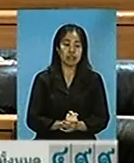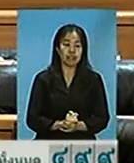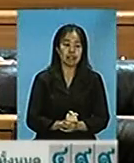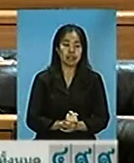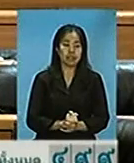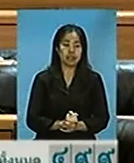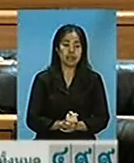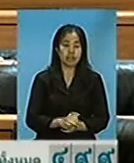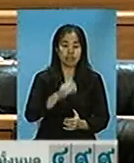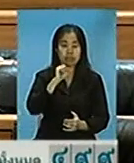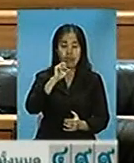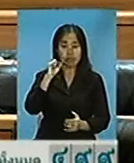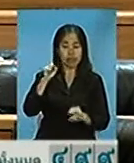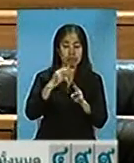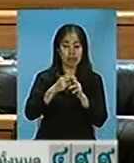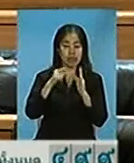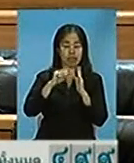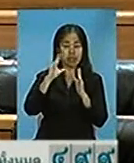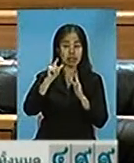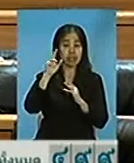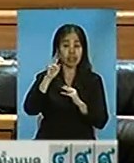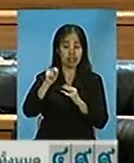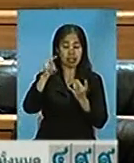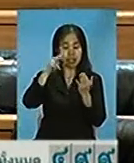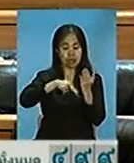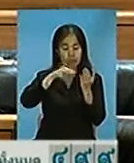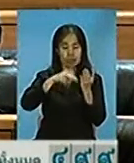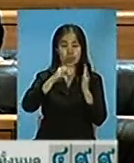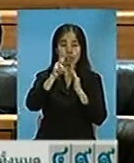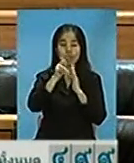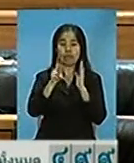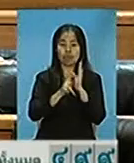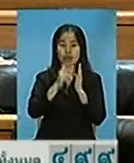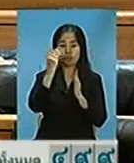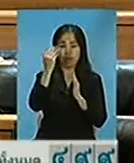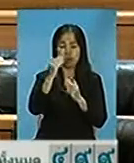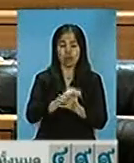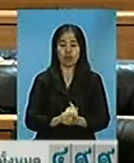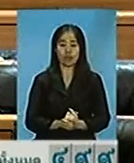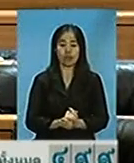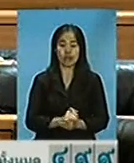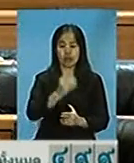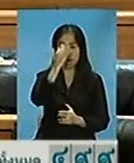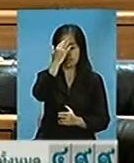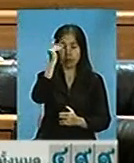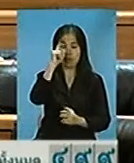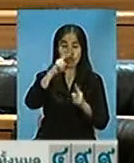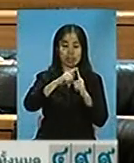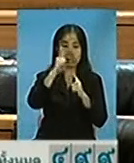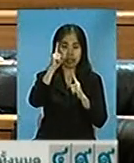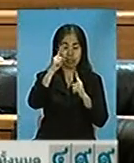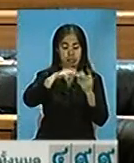ถึงแล้วก็อยากให้สมาชิกได้ดูกฎหมายด้วยนะครับเพราะว่าวันนี้เนี่ยข้อที่1ที่เราต้องเข้าใจร่ว